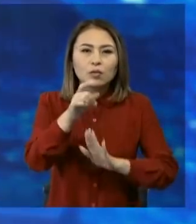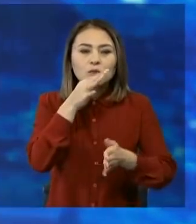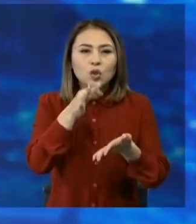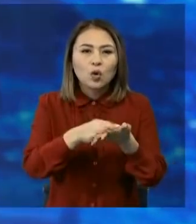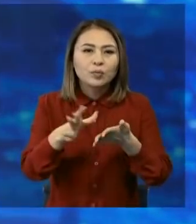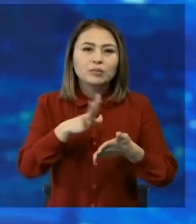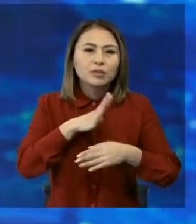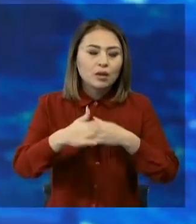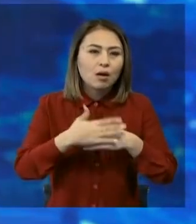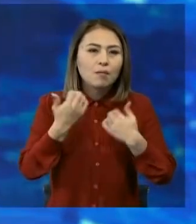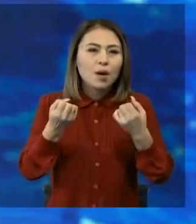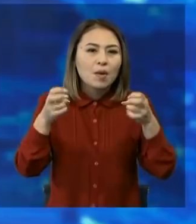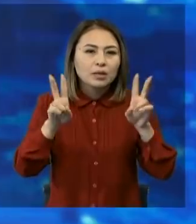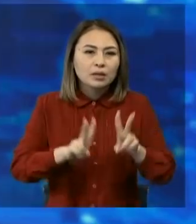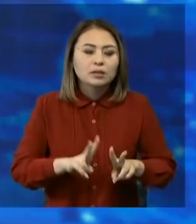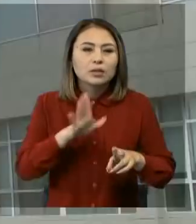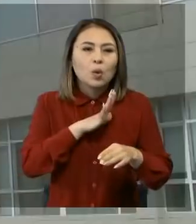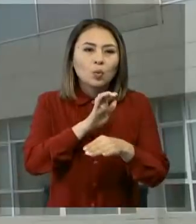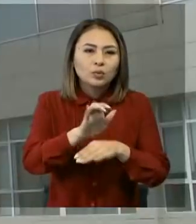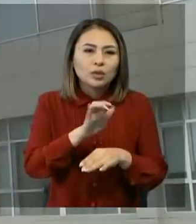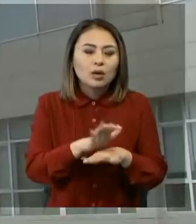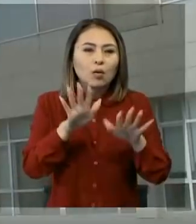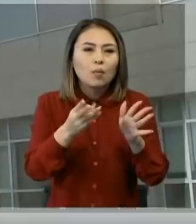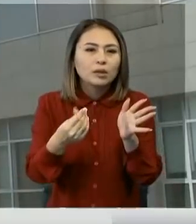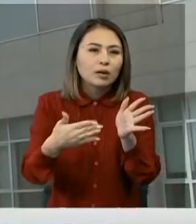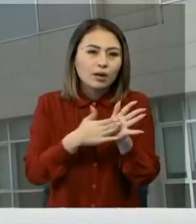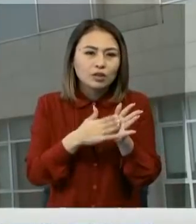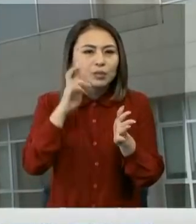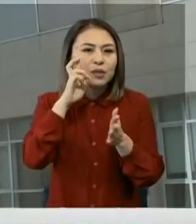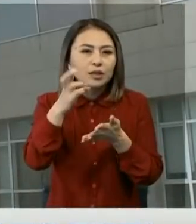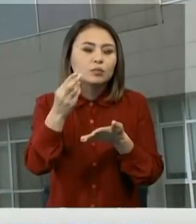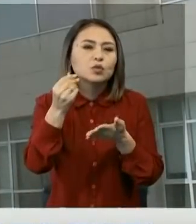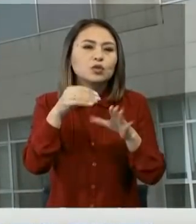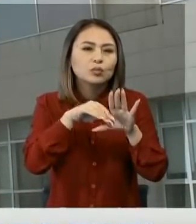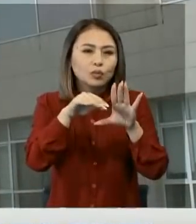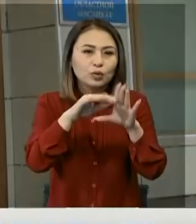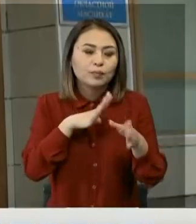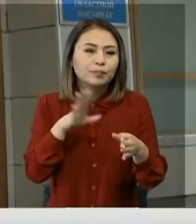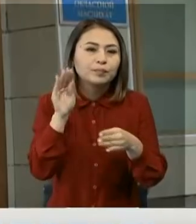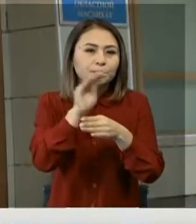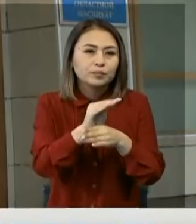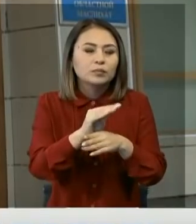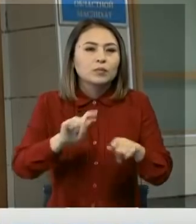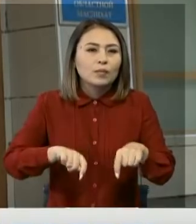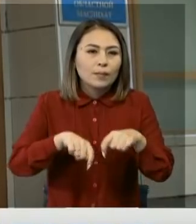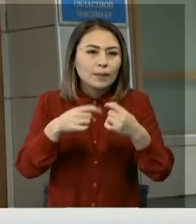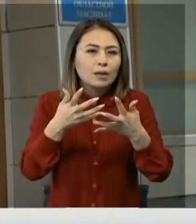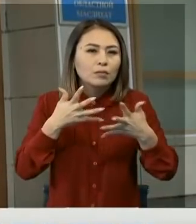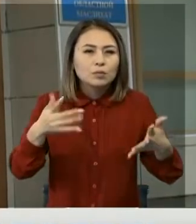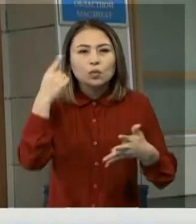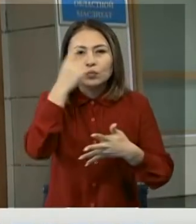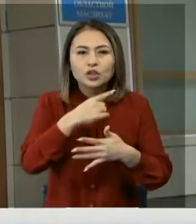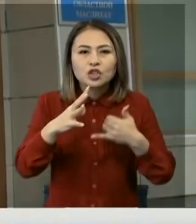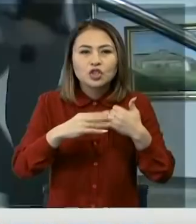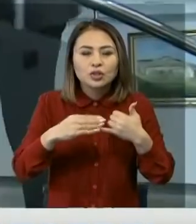іс қозғалып жауапкершілікке тартылған. Ал мамандардан өндірген қомақты қаражат мемлекет бюджетіне құйылды. Құқық бұзушылықтың